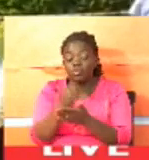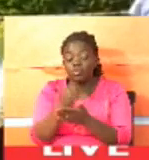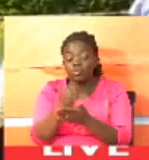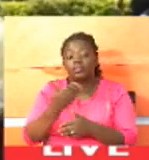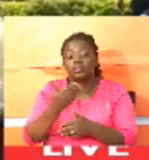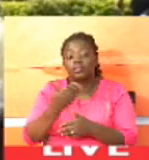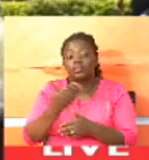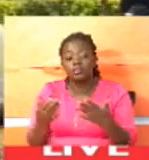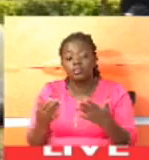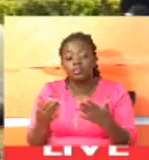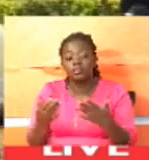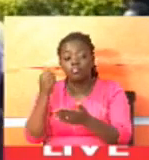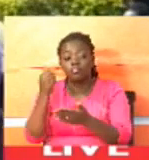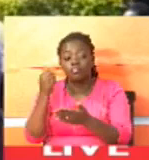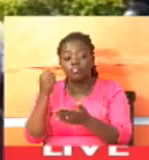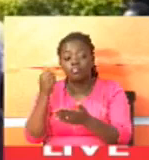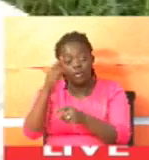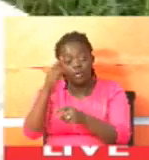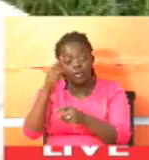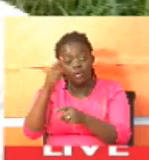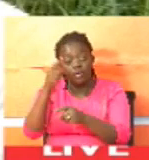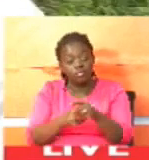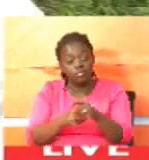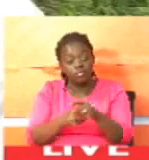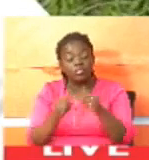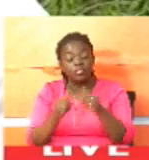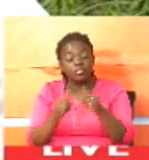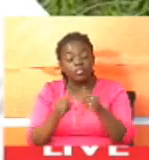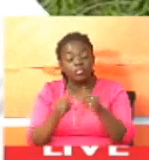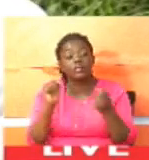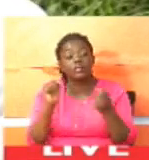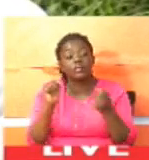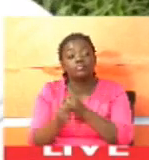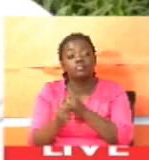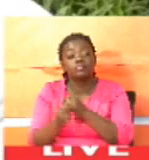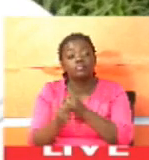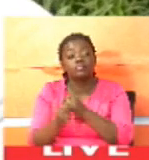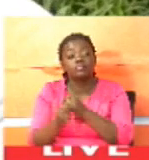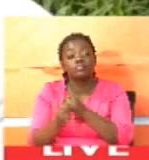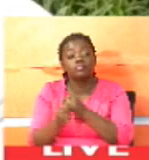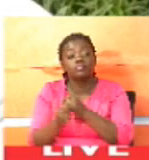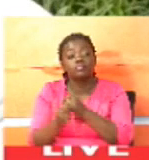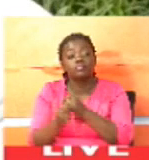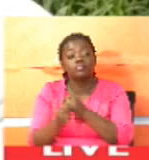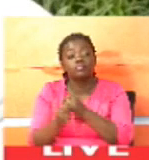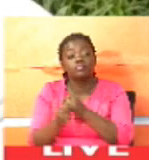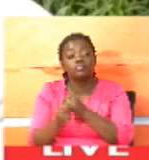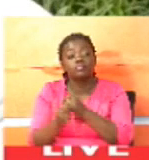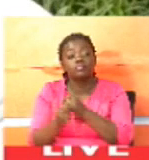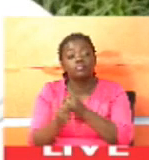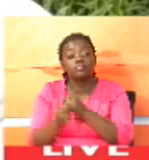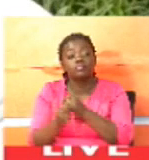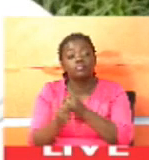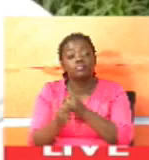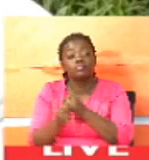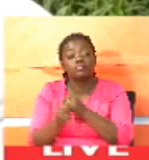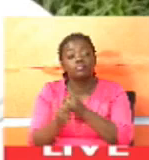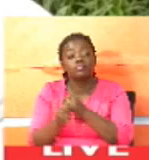zibadde tezinakola bbanga liwera. Ze baagala okukyusa abasinga ze baatuwa ze zino n'ebipapula